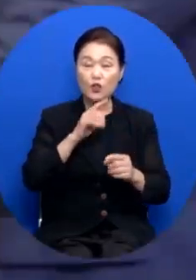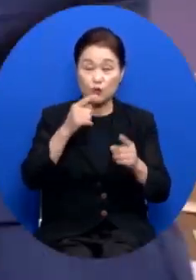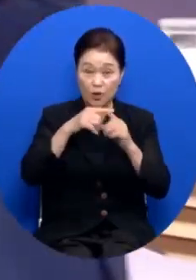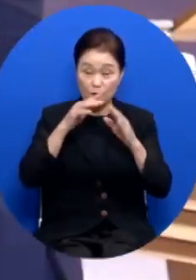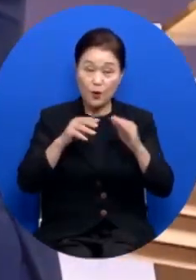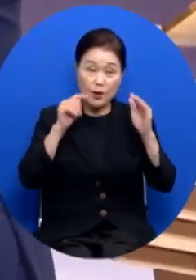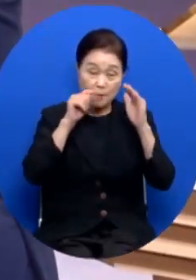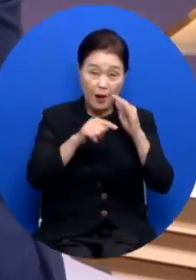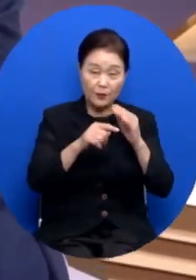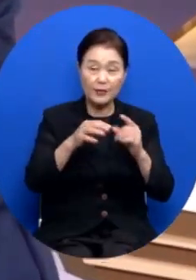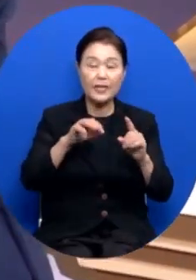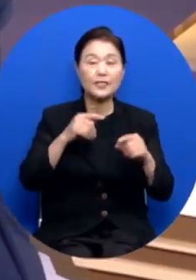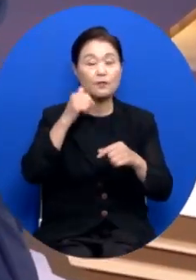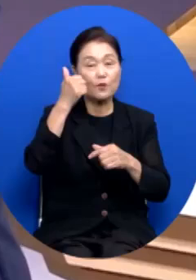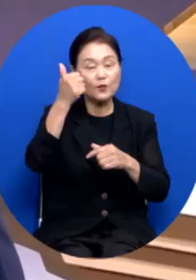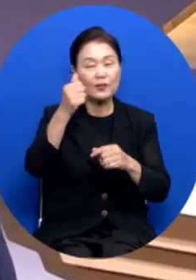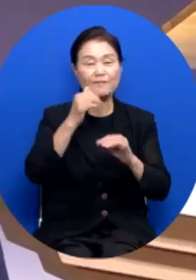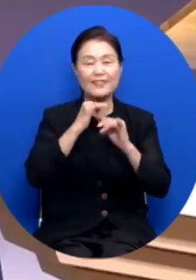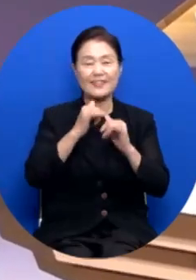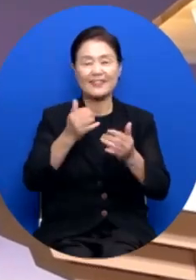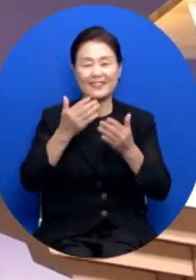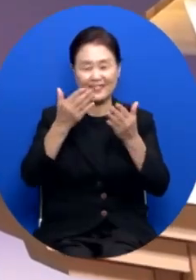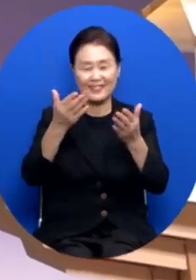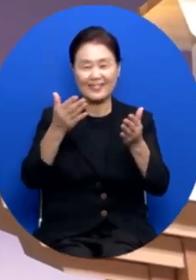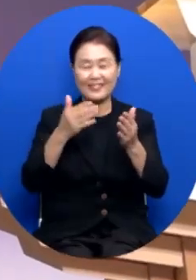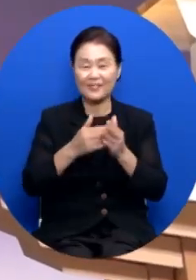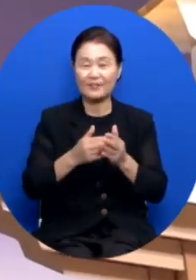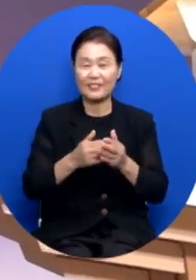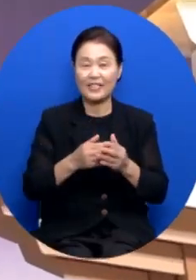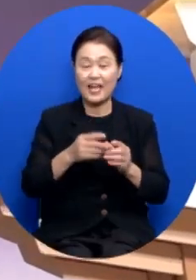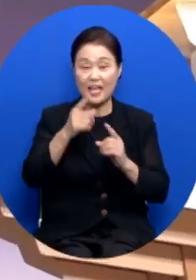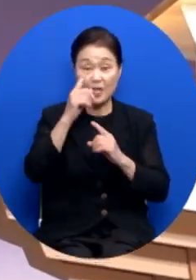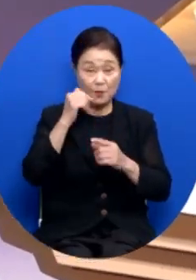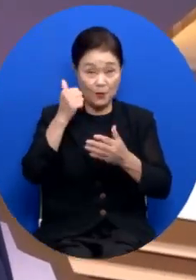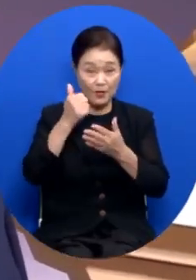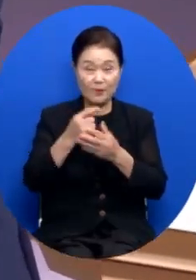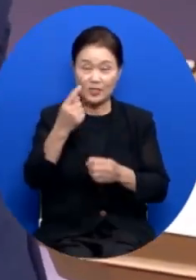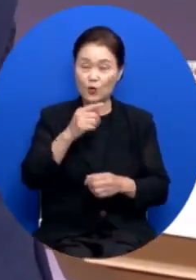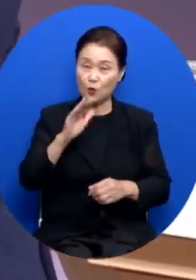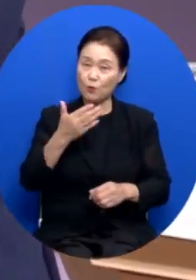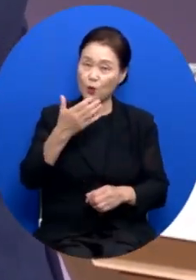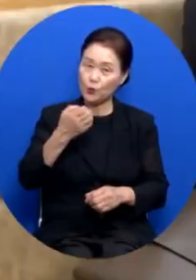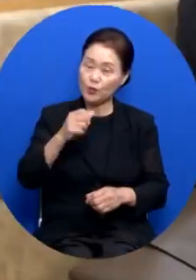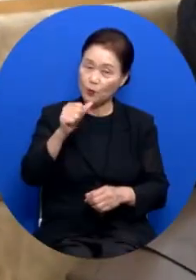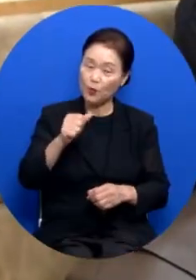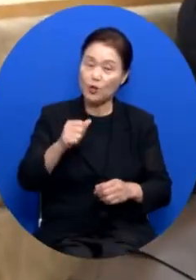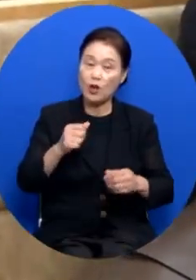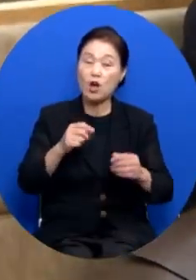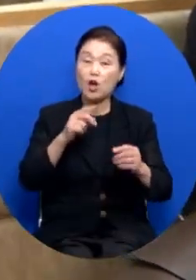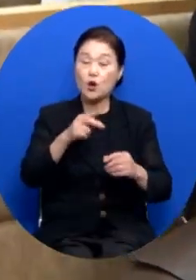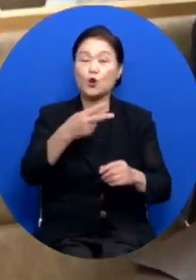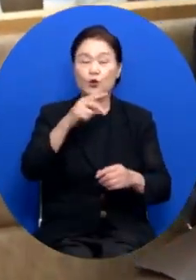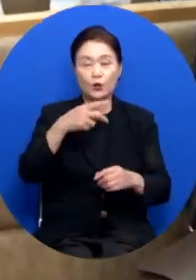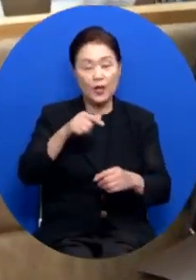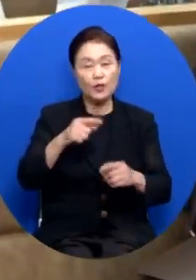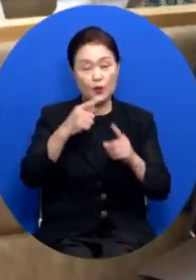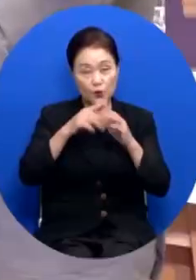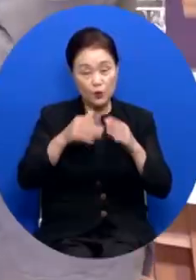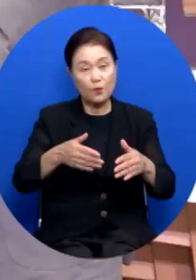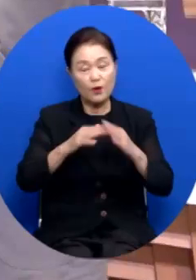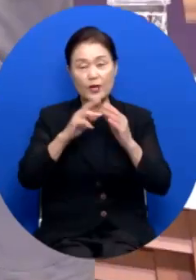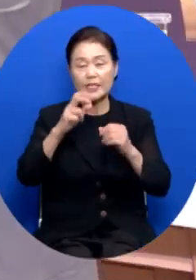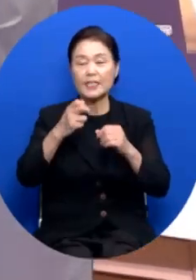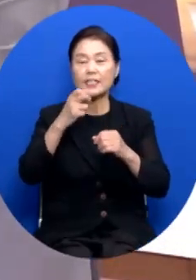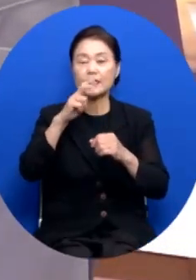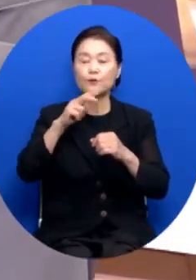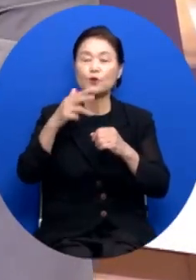신준호 목사에게 상을 전달했습니다. 이상문 목사는 1995년 두란노 교회를 개척해 29년 동안